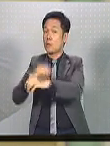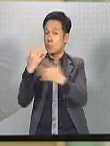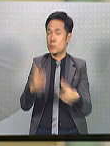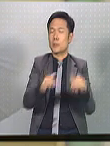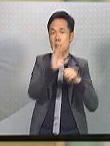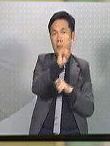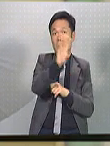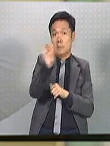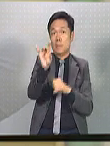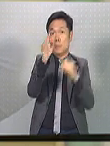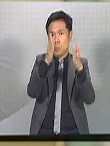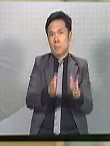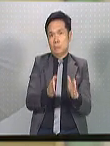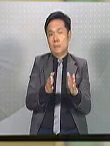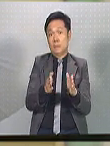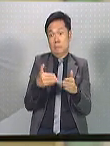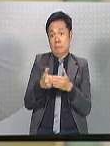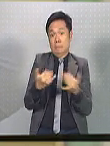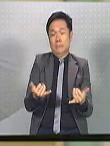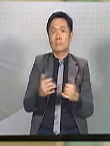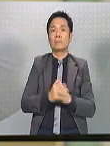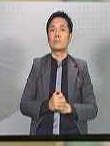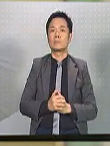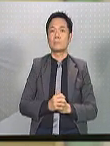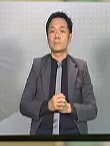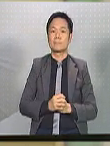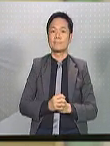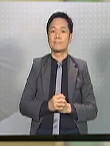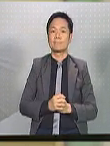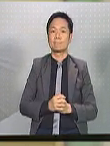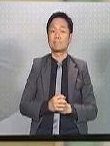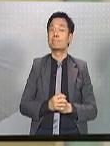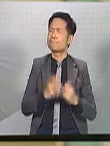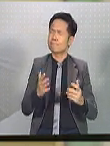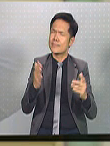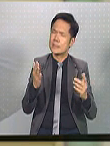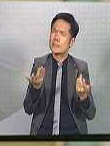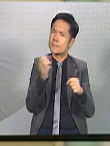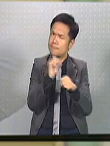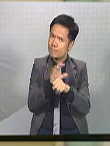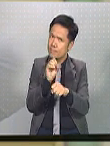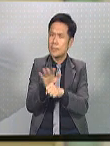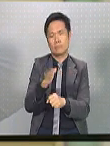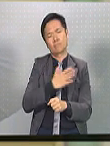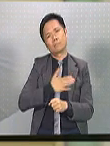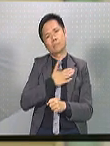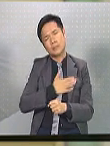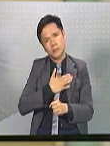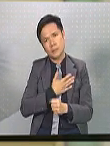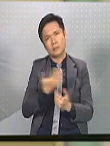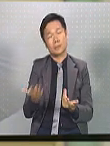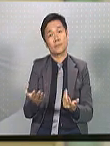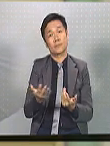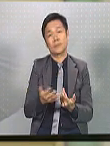orang setakat ini jadi seperti saya pernah menyeru kepada semua jangan